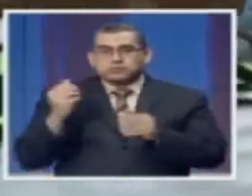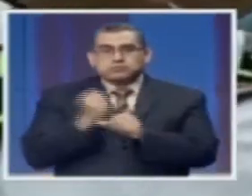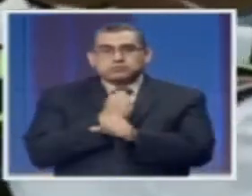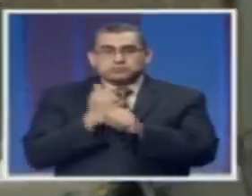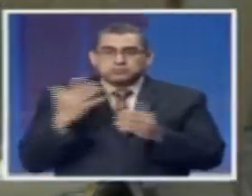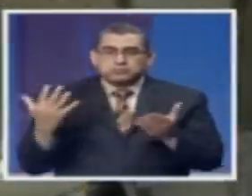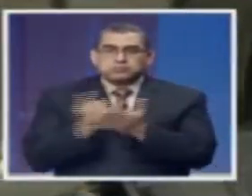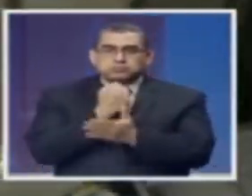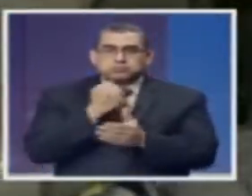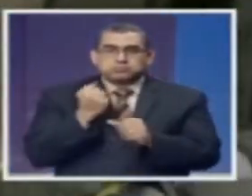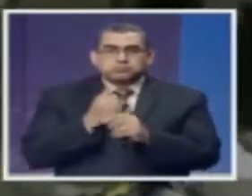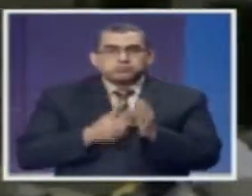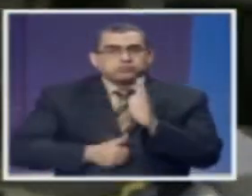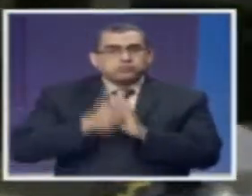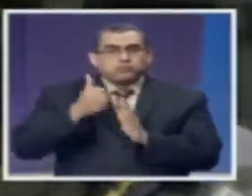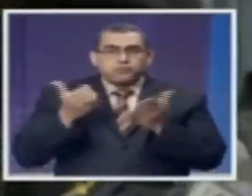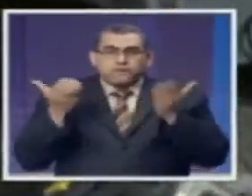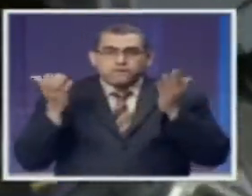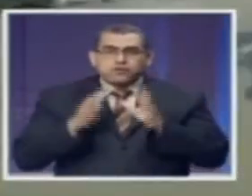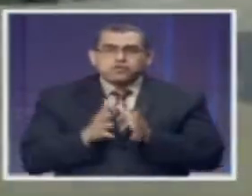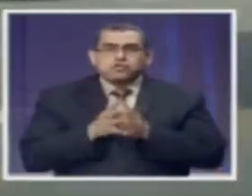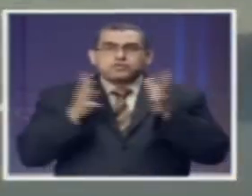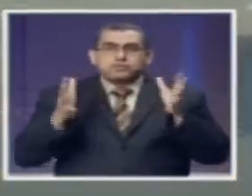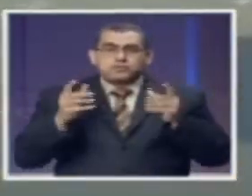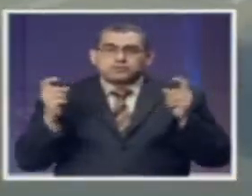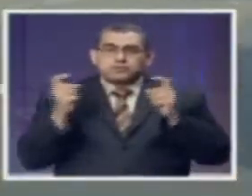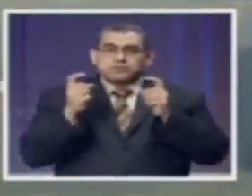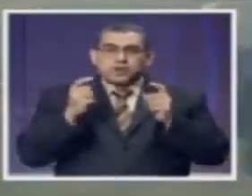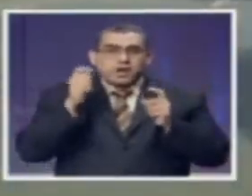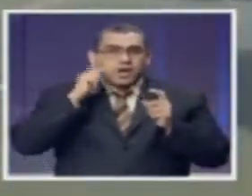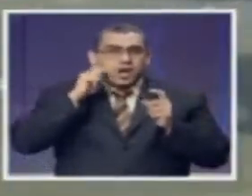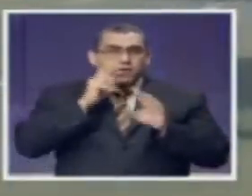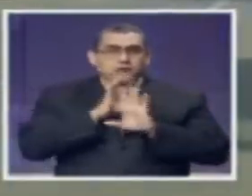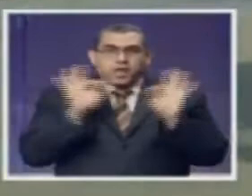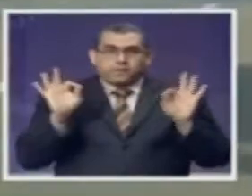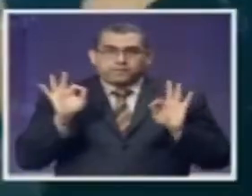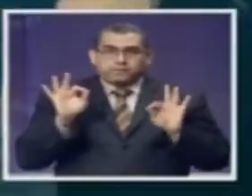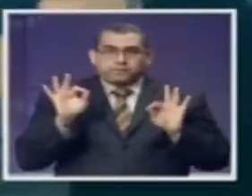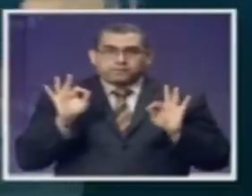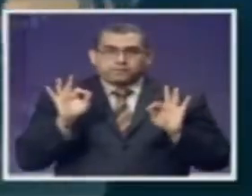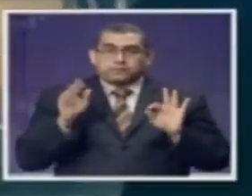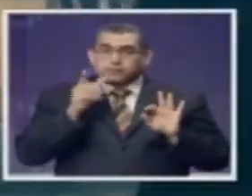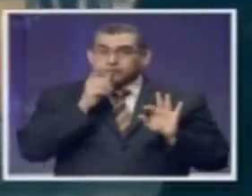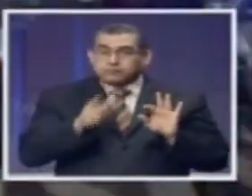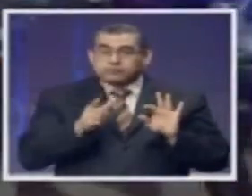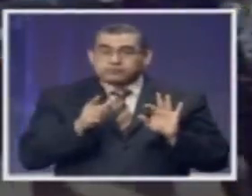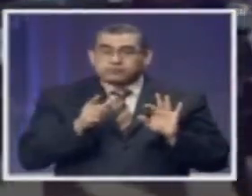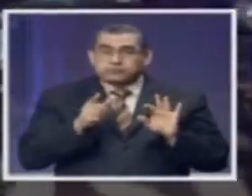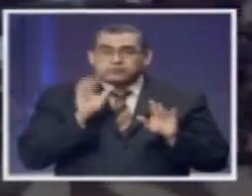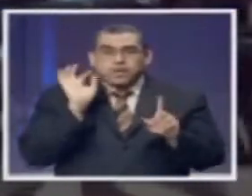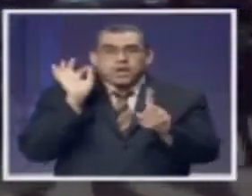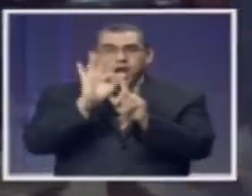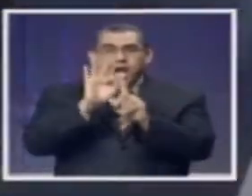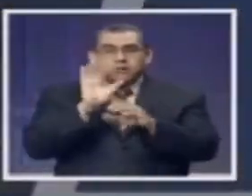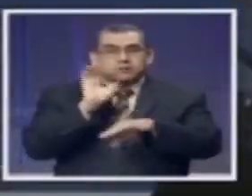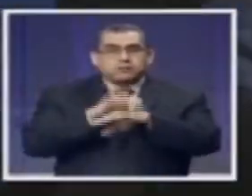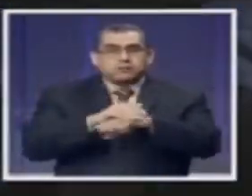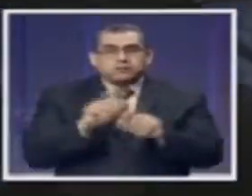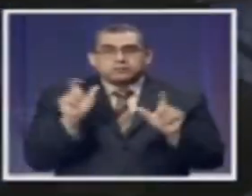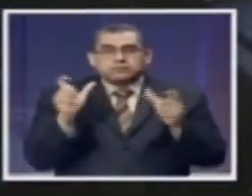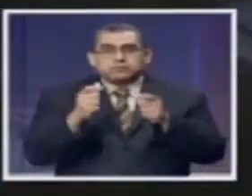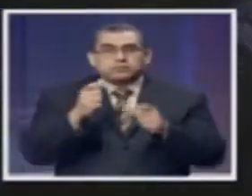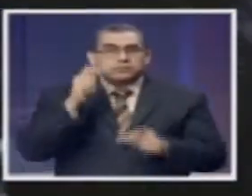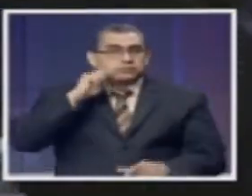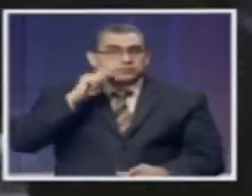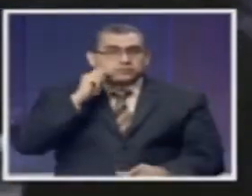الأجهزة الأمنية نجاحات كبيرة في مكافحة شتى صور الجريمة. فمن خلال استهداف وضبط العناصر